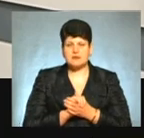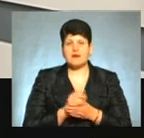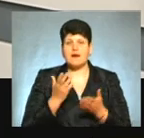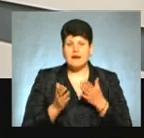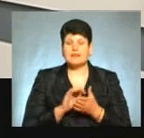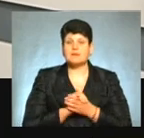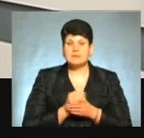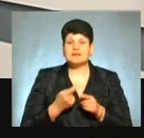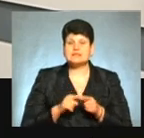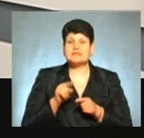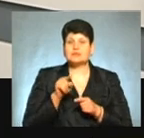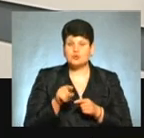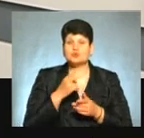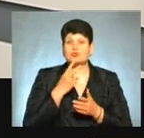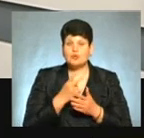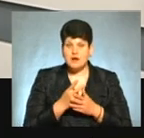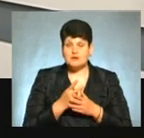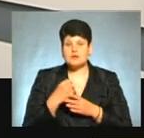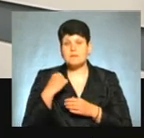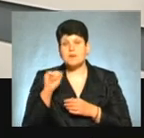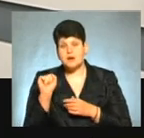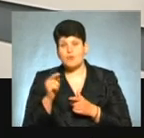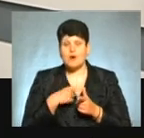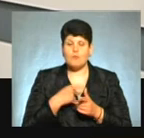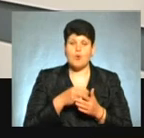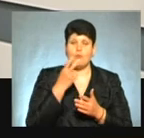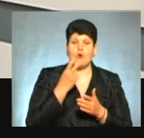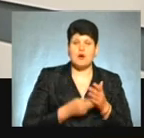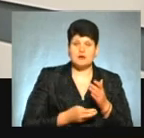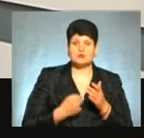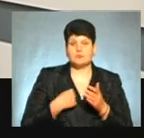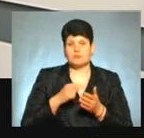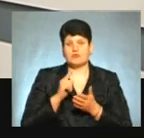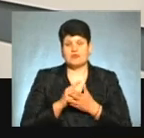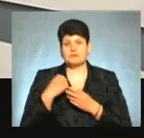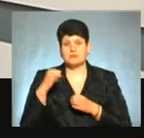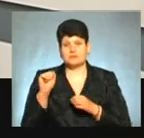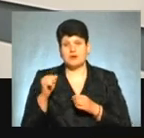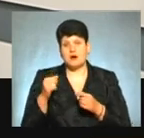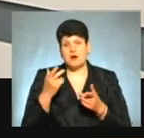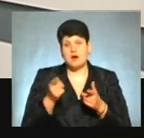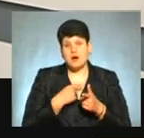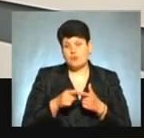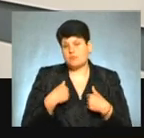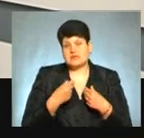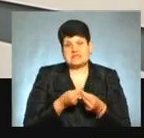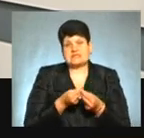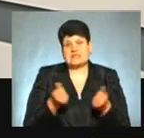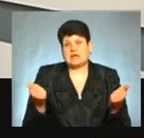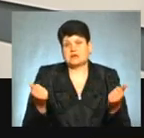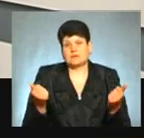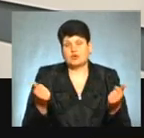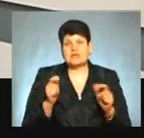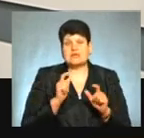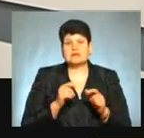що прикриває або поразку, або перемогу. Ми повинні перемогти. В противному разі ми просто зникли. Ми через то властиво, навіть ті